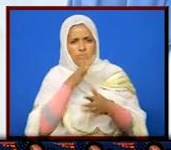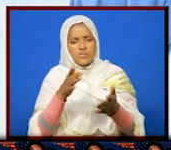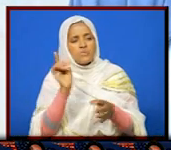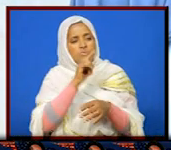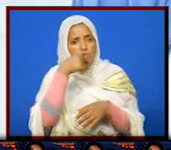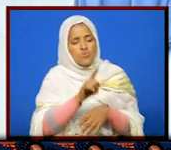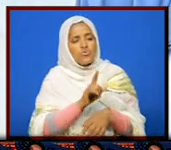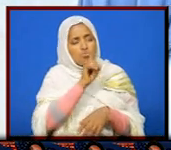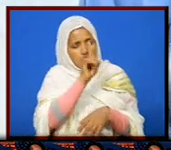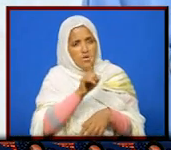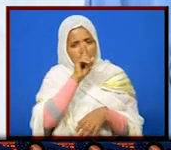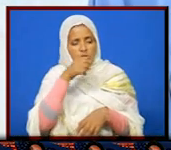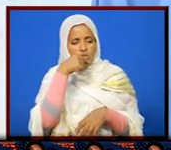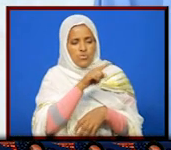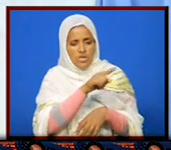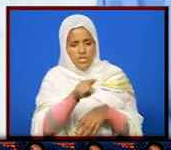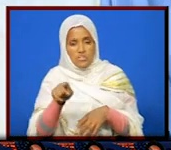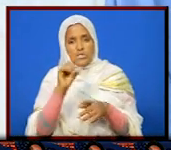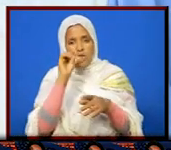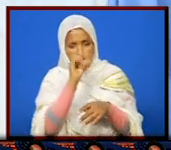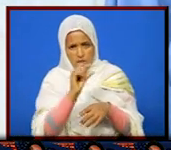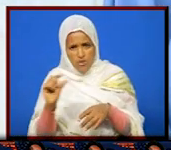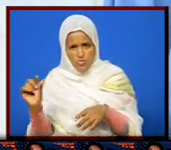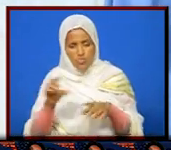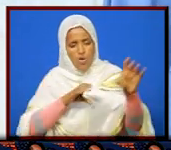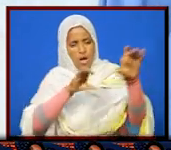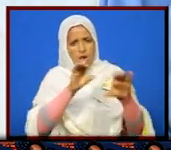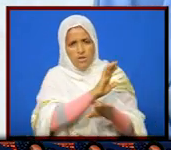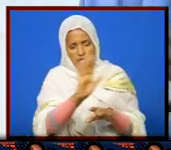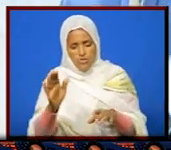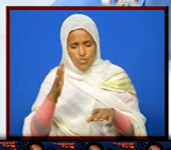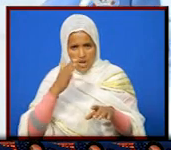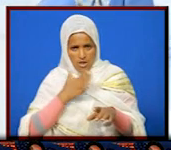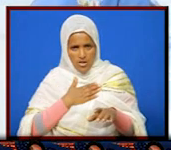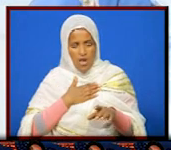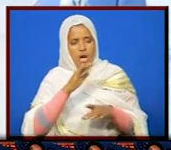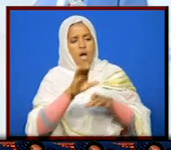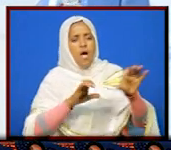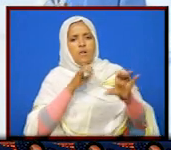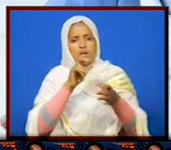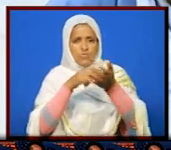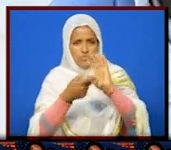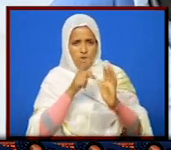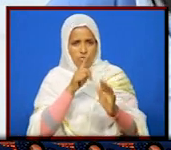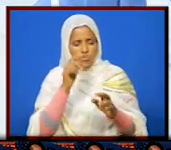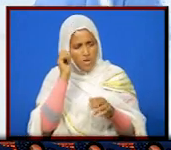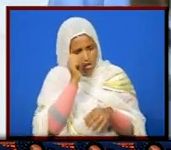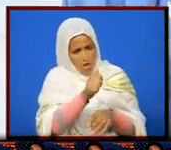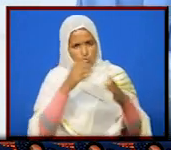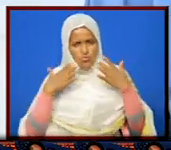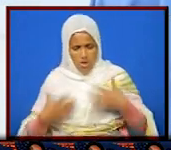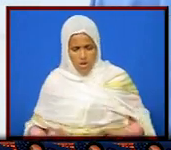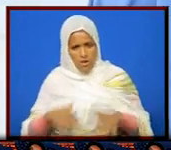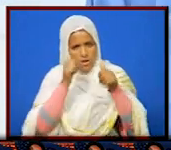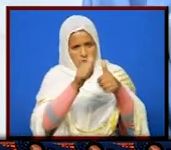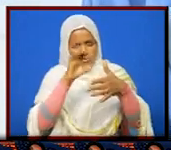ያላለበስንህ? ምን ይላቸዋል? እውነት እውነት እላቸዋለሁ ከነኚህ ከታናናሾቹ ያላደረጋችሁት ለእኔ አላደረጋችሁም ማለት ነው።